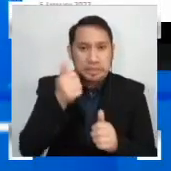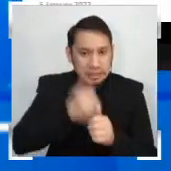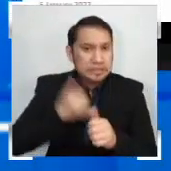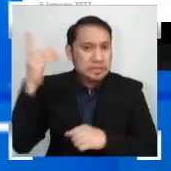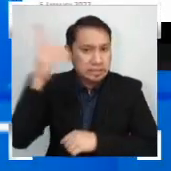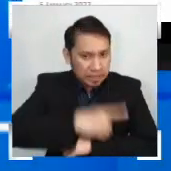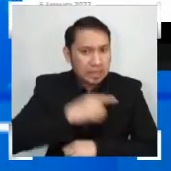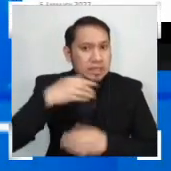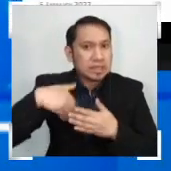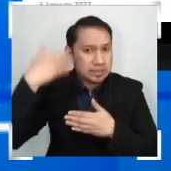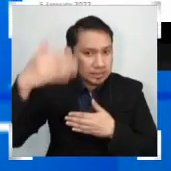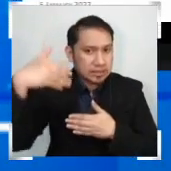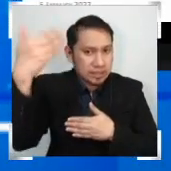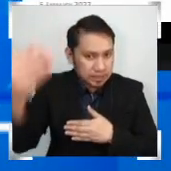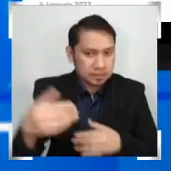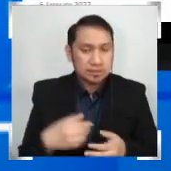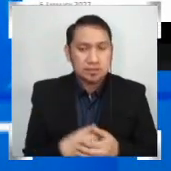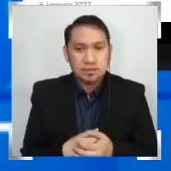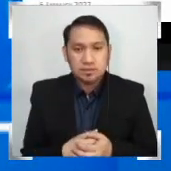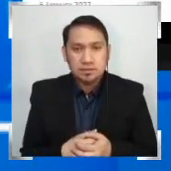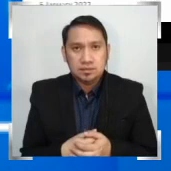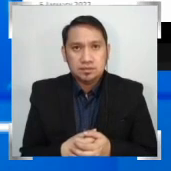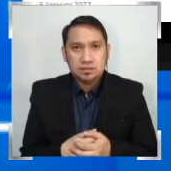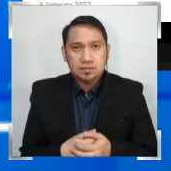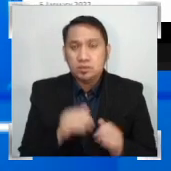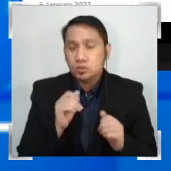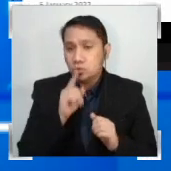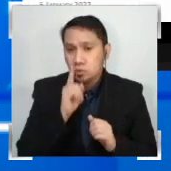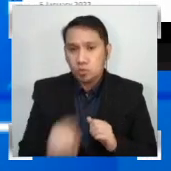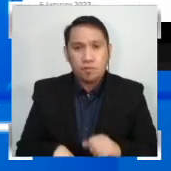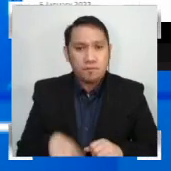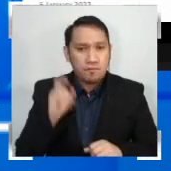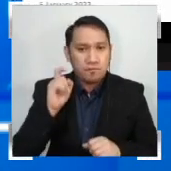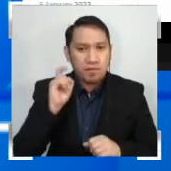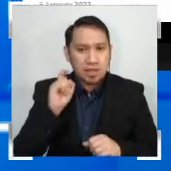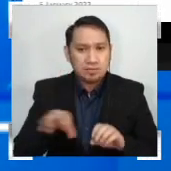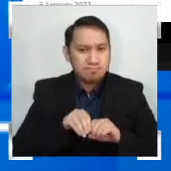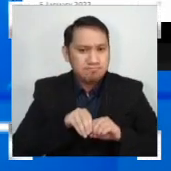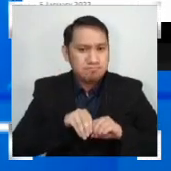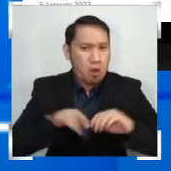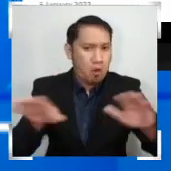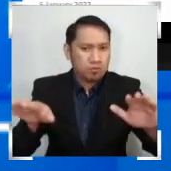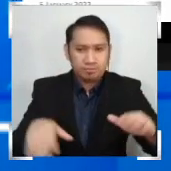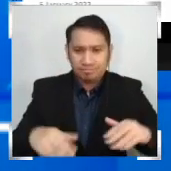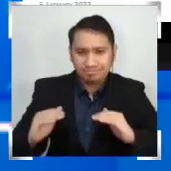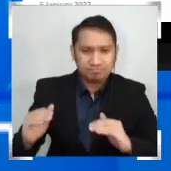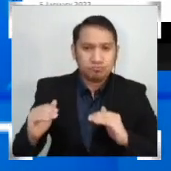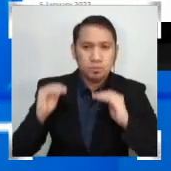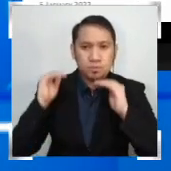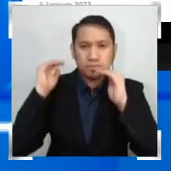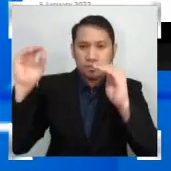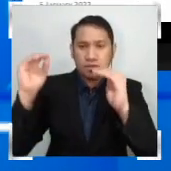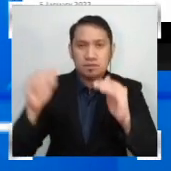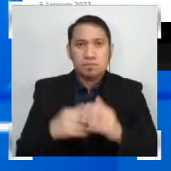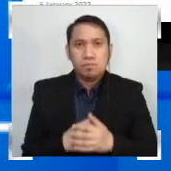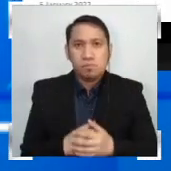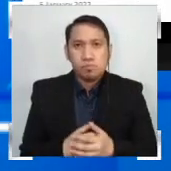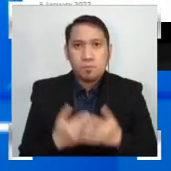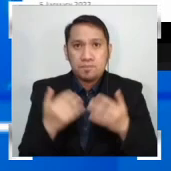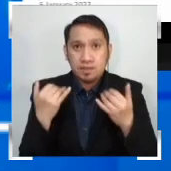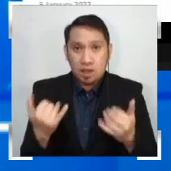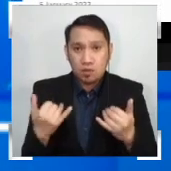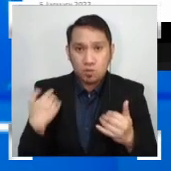cases did spike and it's almost vertical. And we're about essentially halfway